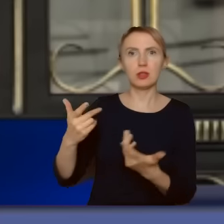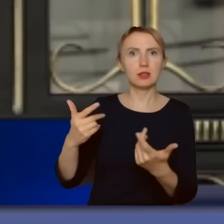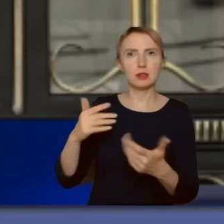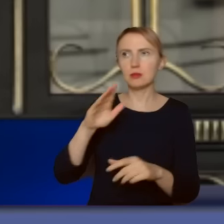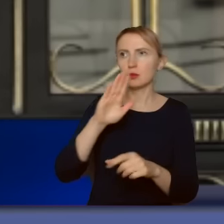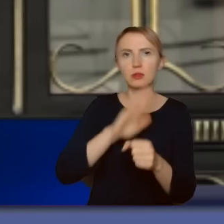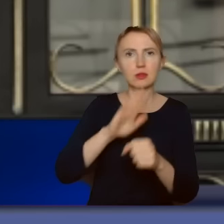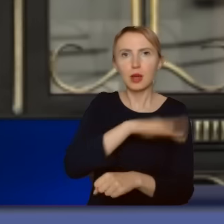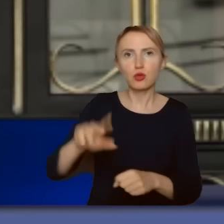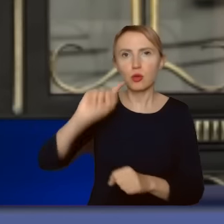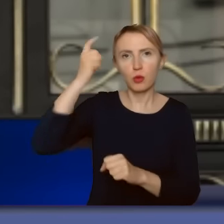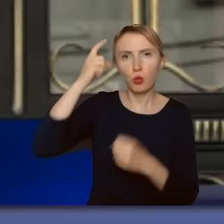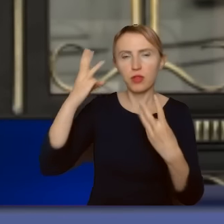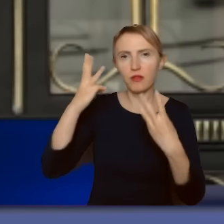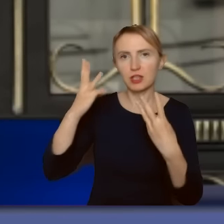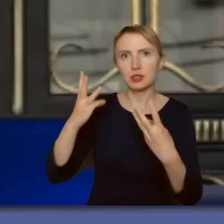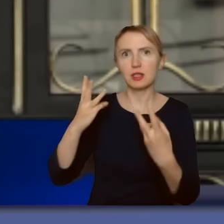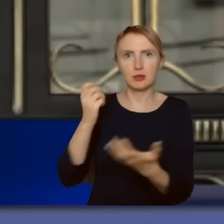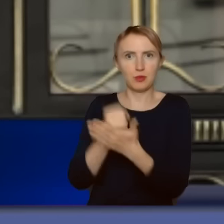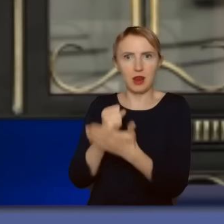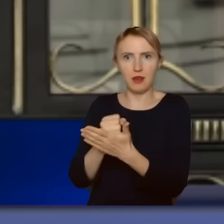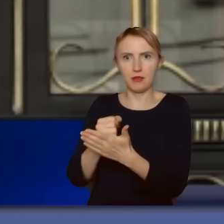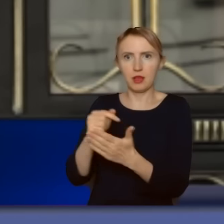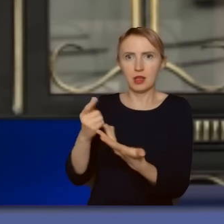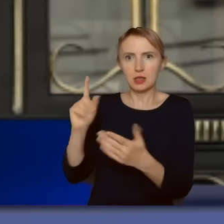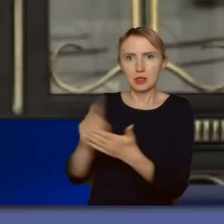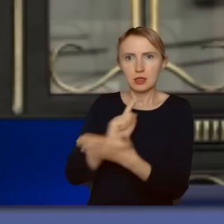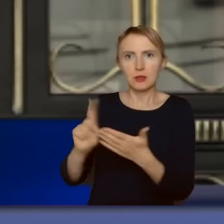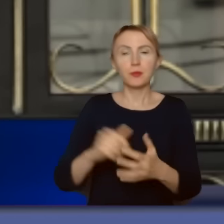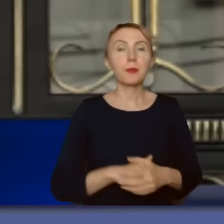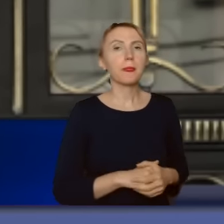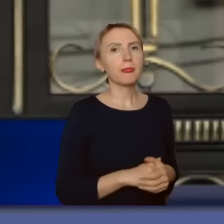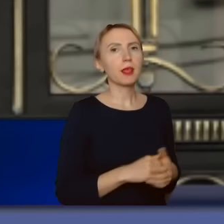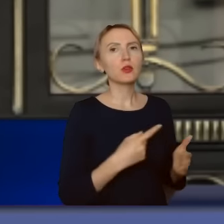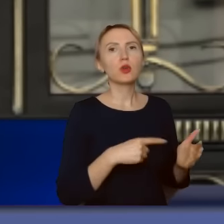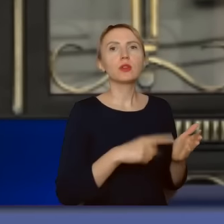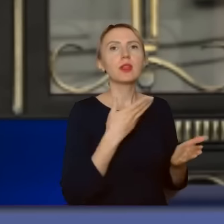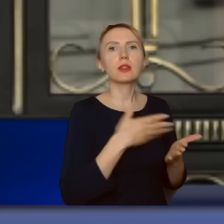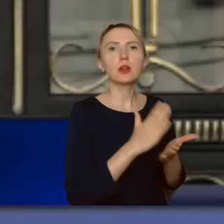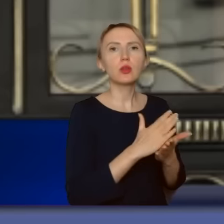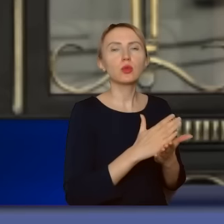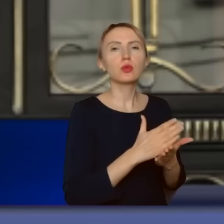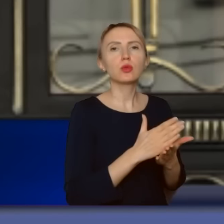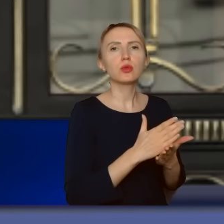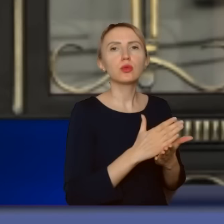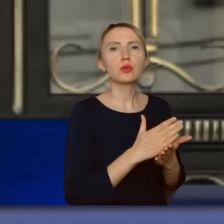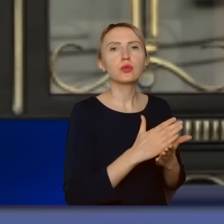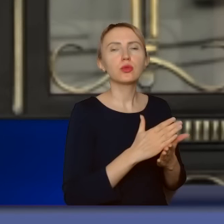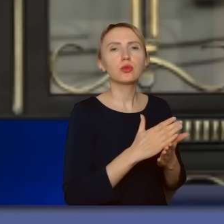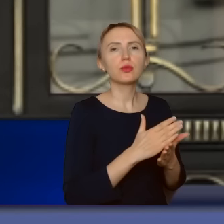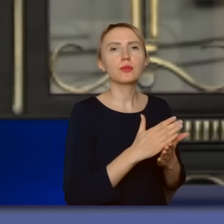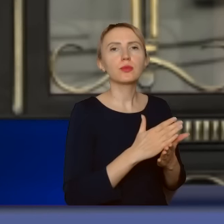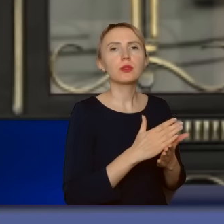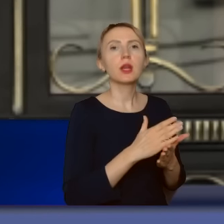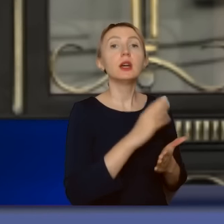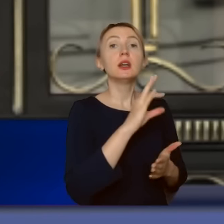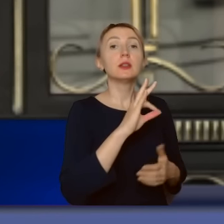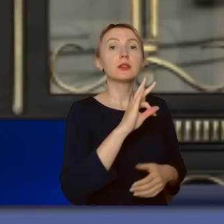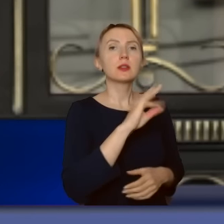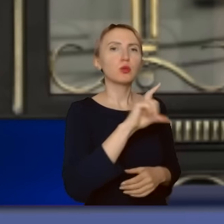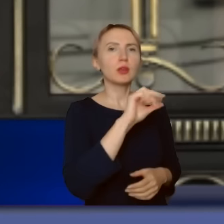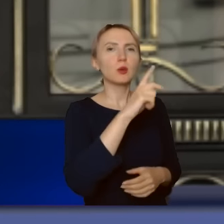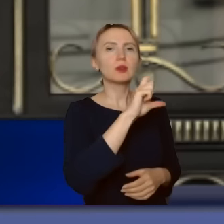Zbiera się tego bardzo, bardzo dużo i nie tylko do Trybunału Konstytucyjnego, ale również i do zwykłych procesów